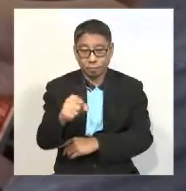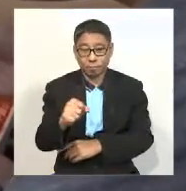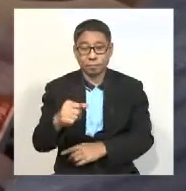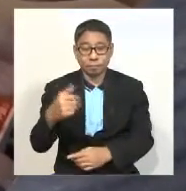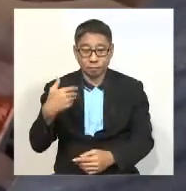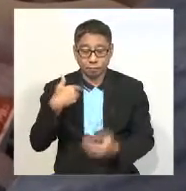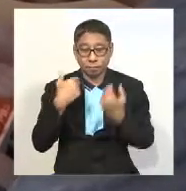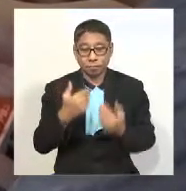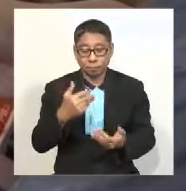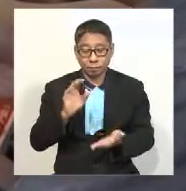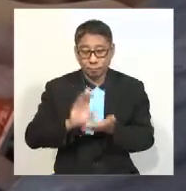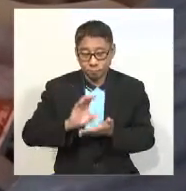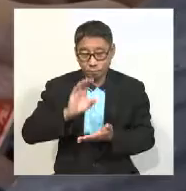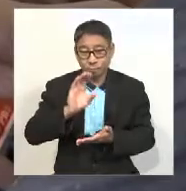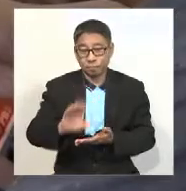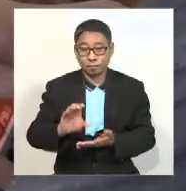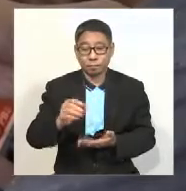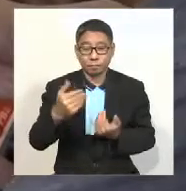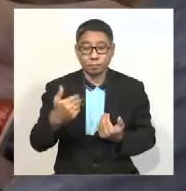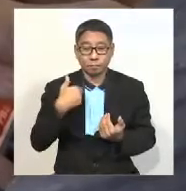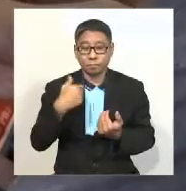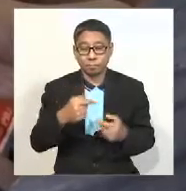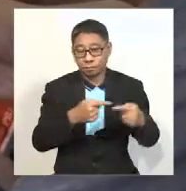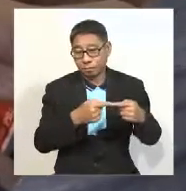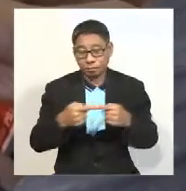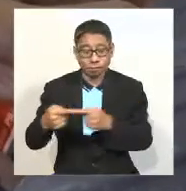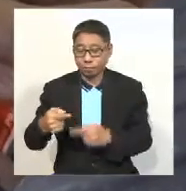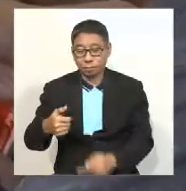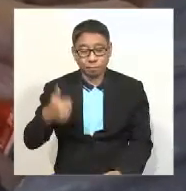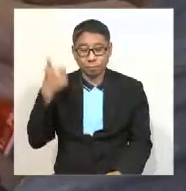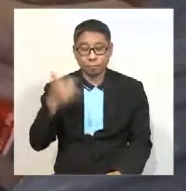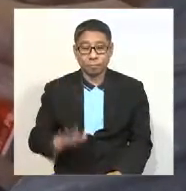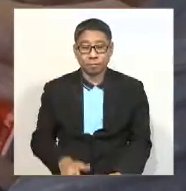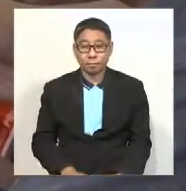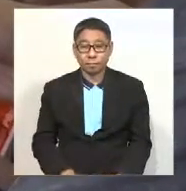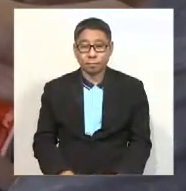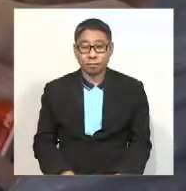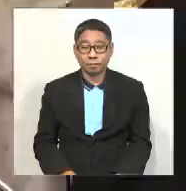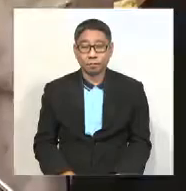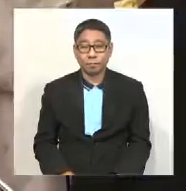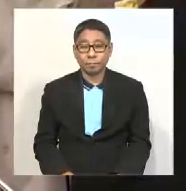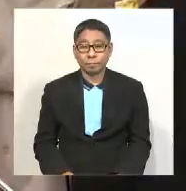าเพื่องบประมาณไม่ต่อครับไม่ต่อครับ